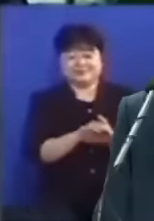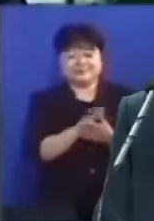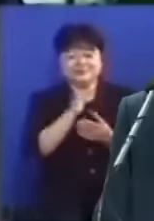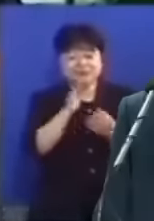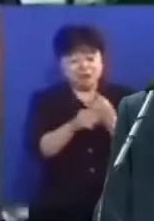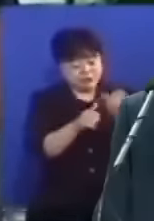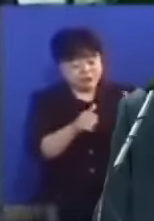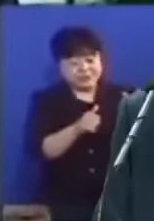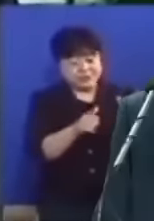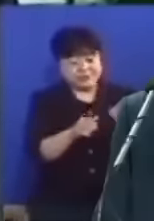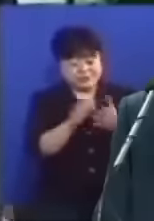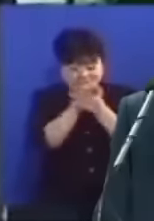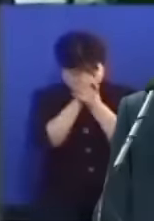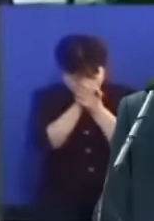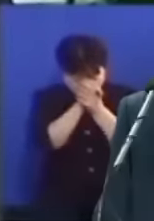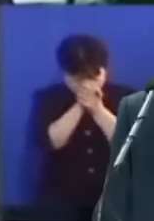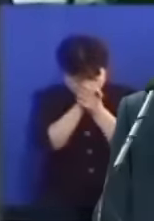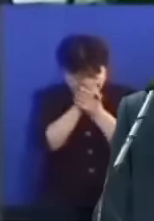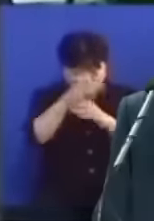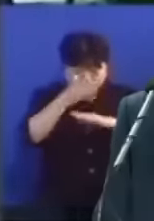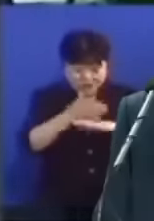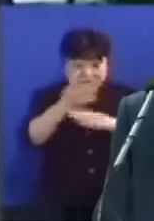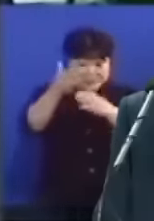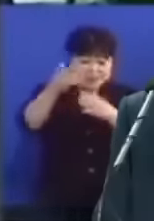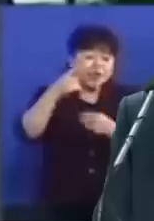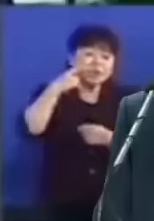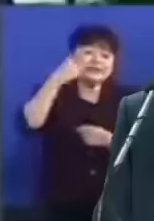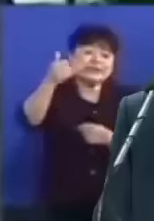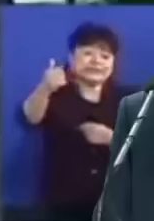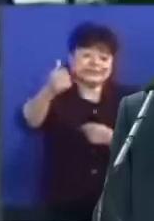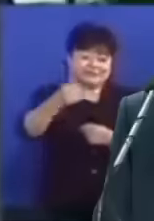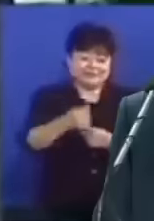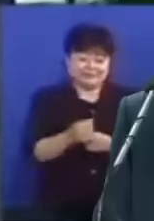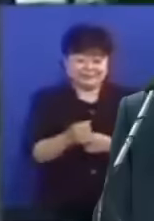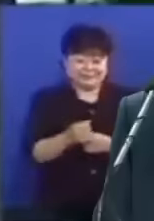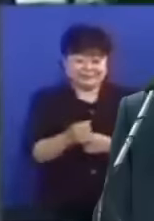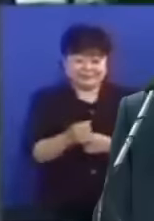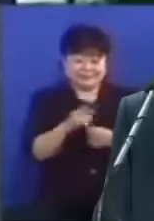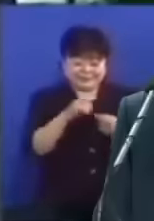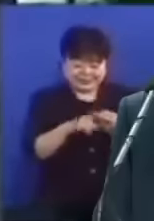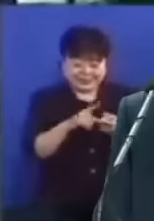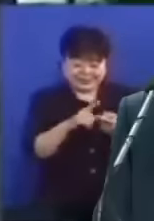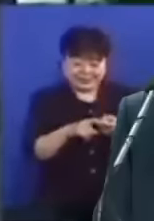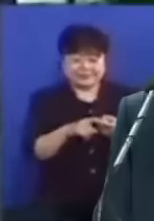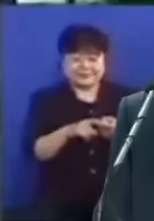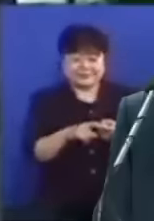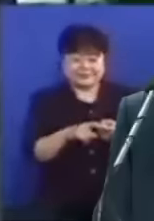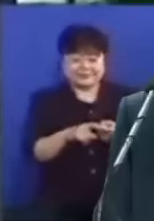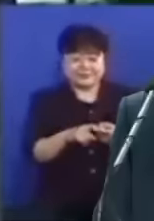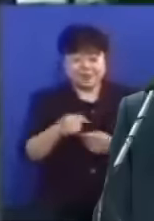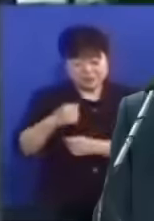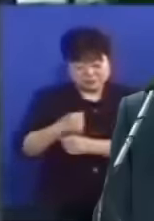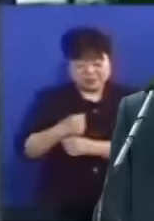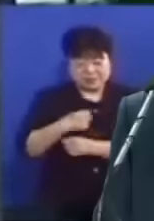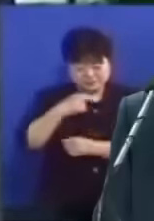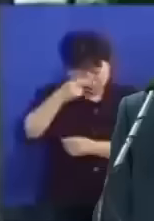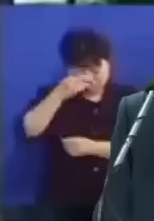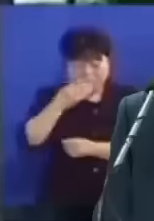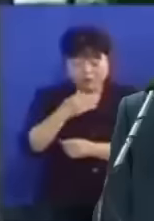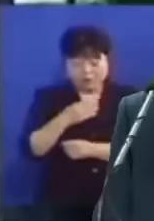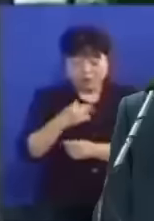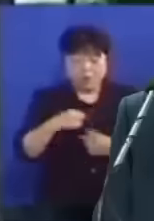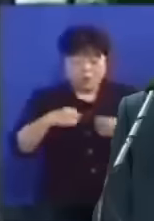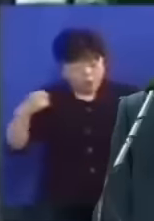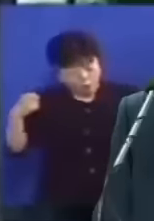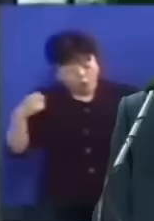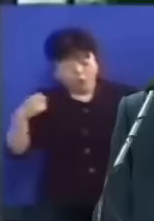그래서 부인하고 같이 기도를 하면서 감사를 드렸습니다. 목사님이 선도를 해서 하나님 이 병사가 술만 먹으면